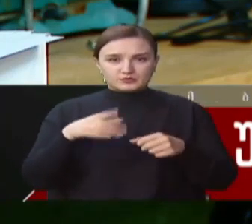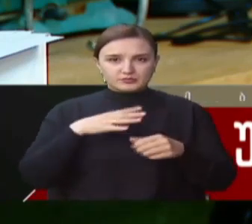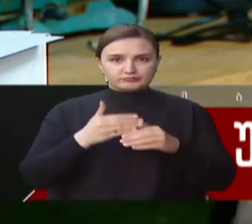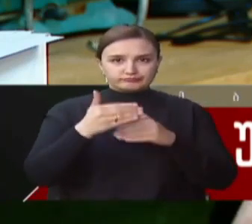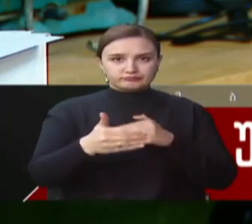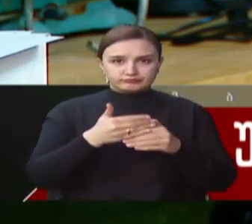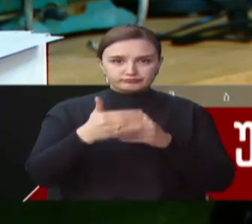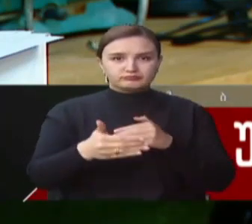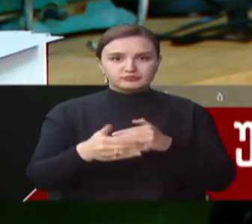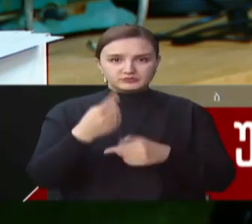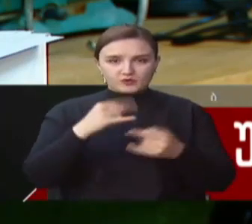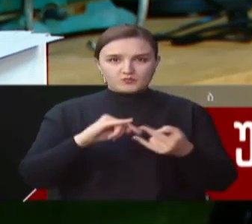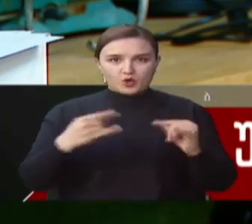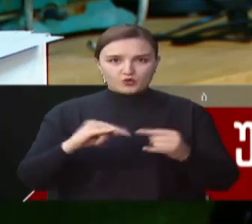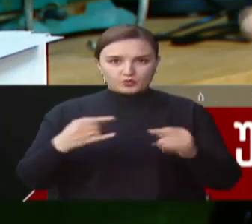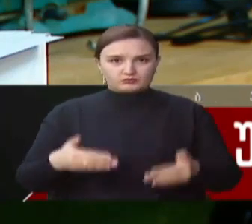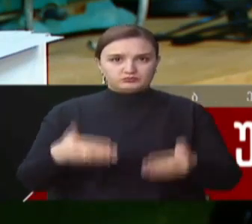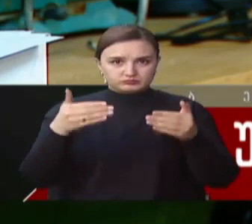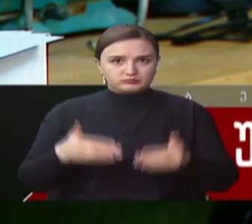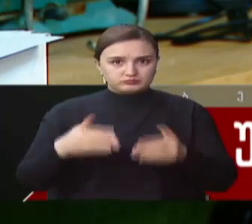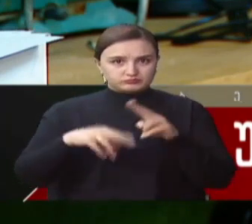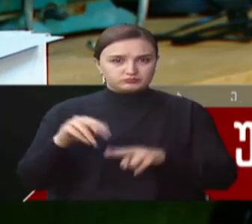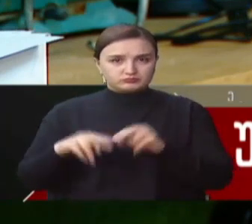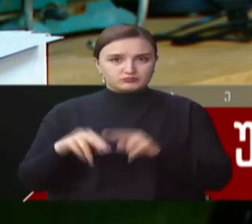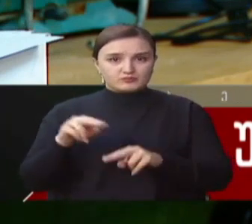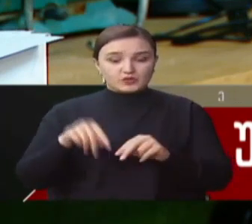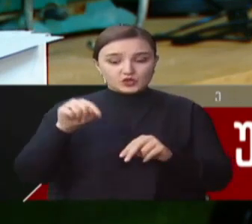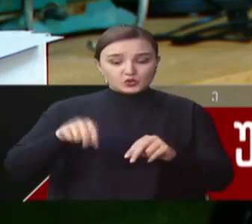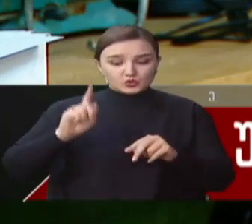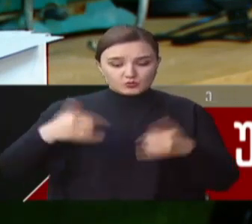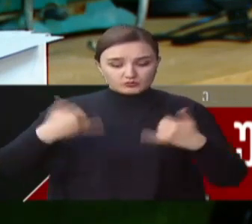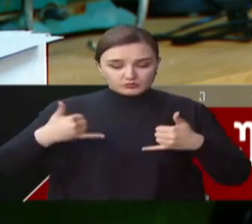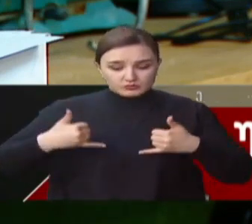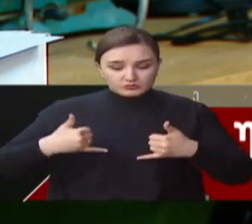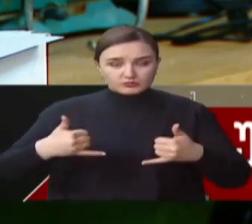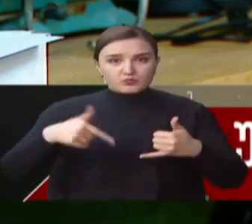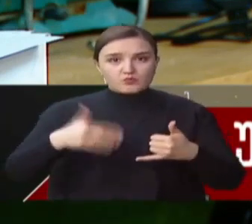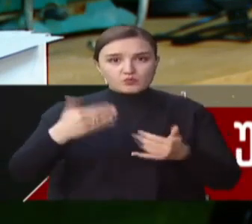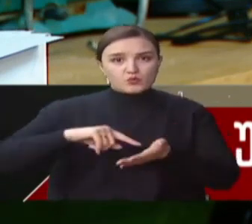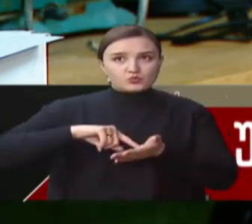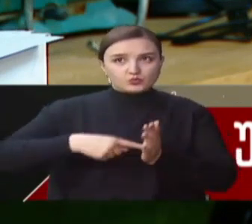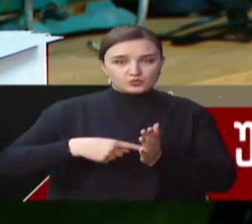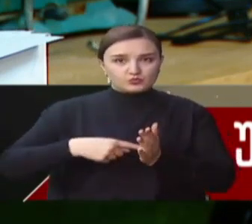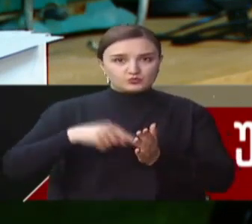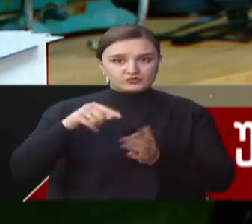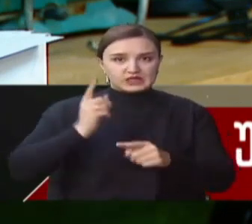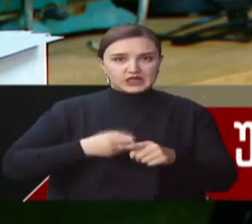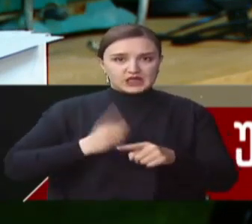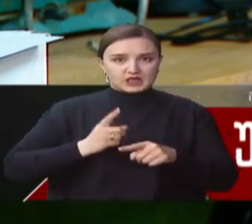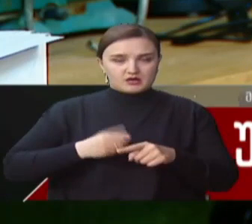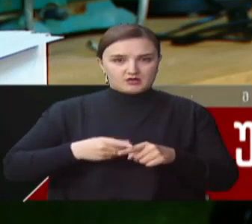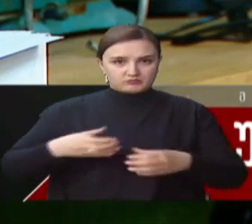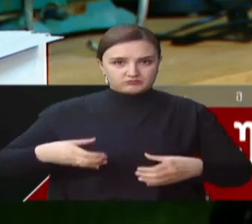میره این نیامو آشنیس بلوکید آنو از سازیر کویلی نانگاریش بیتویی خو ایزیسی خو رکنیس